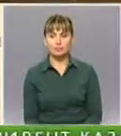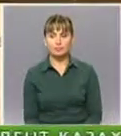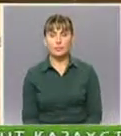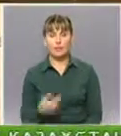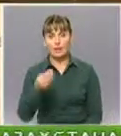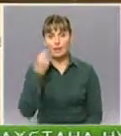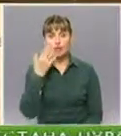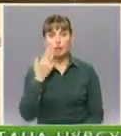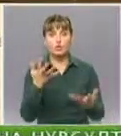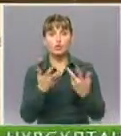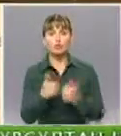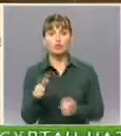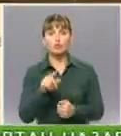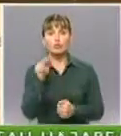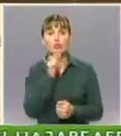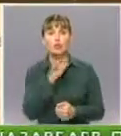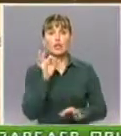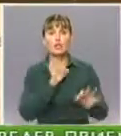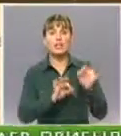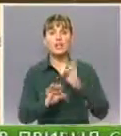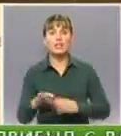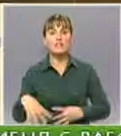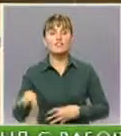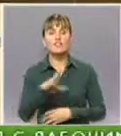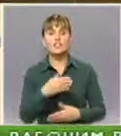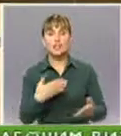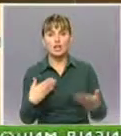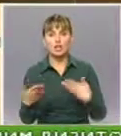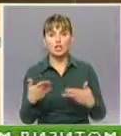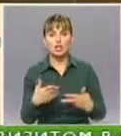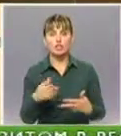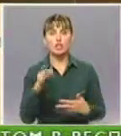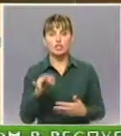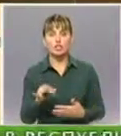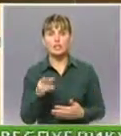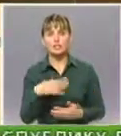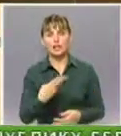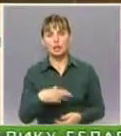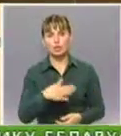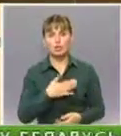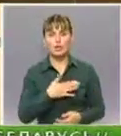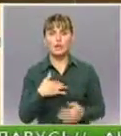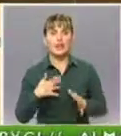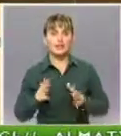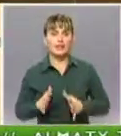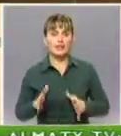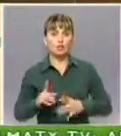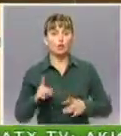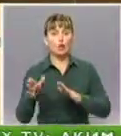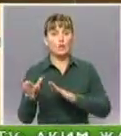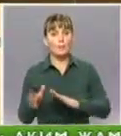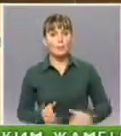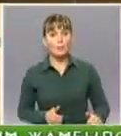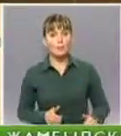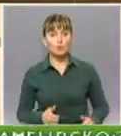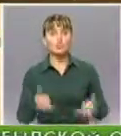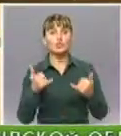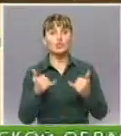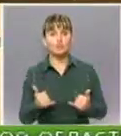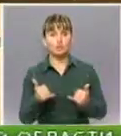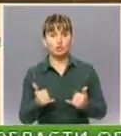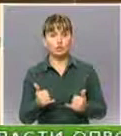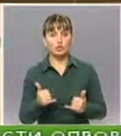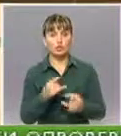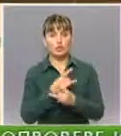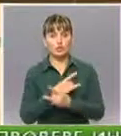В Японии считают, что чай – лекарство во всех отношениях, в том числе и для души. Я надеюсь, что после сегодняшней церемонии у